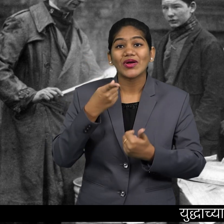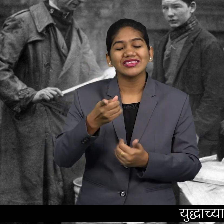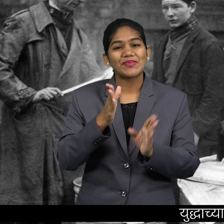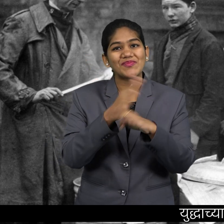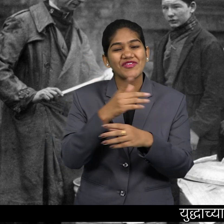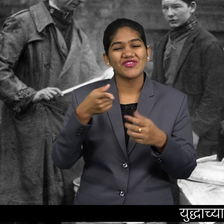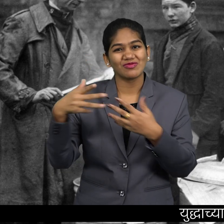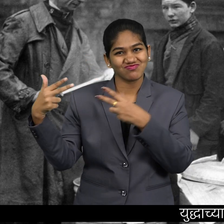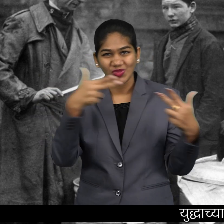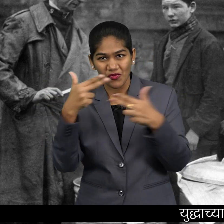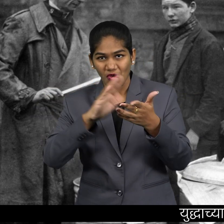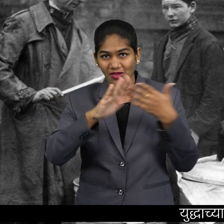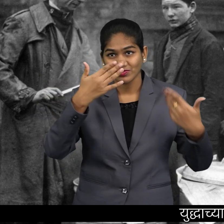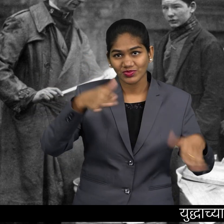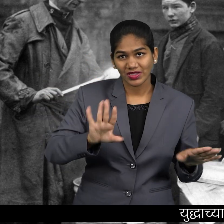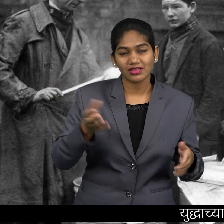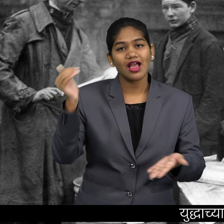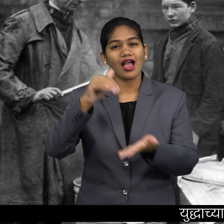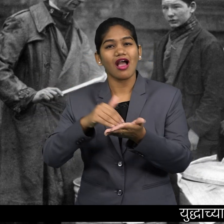युद्धाच्या मदतीने केले गेले.